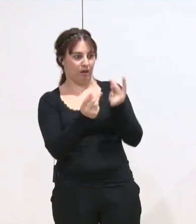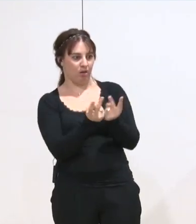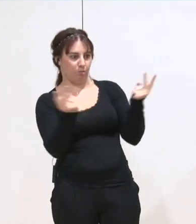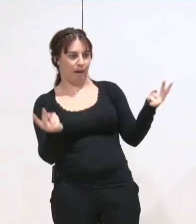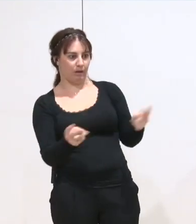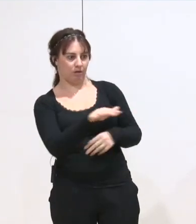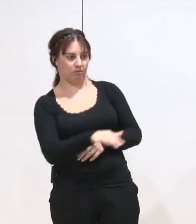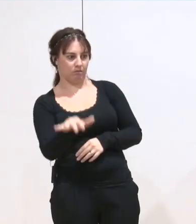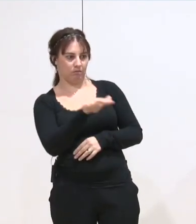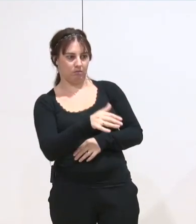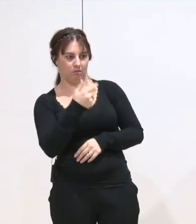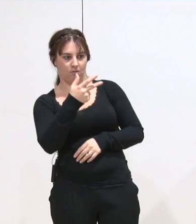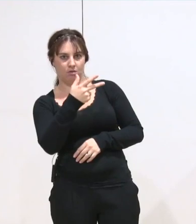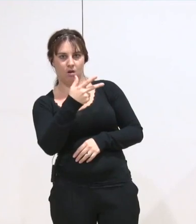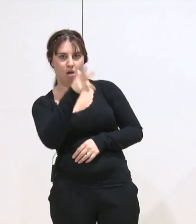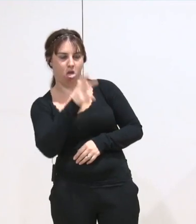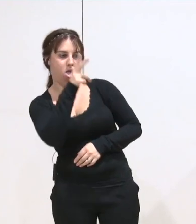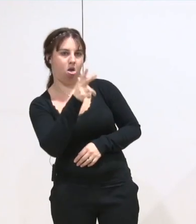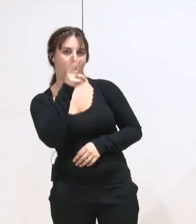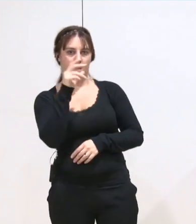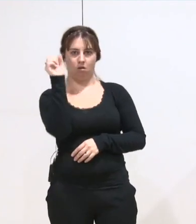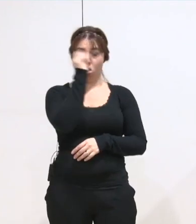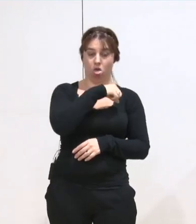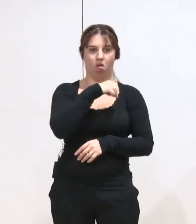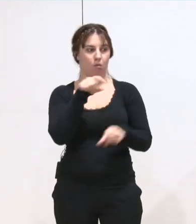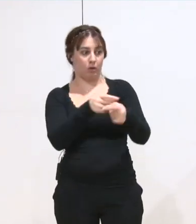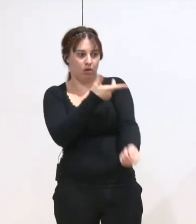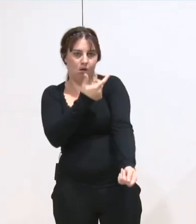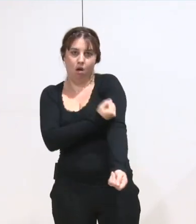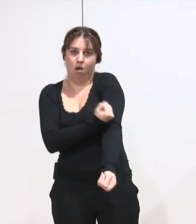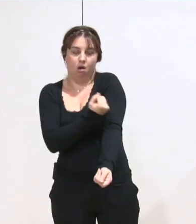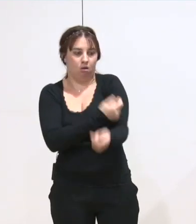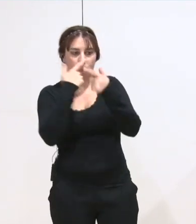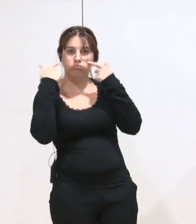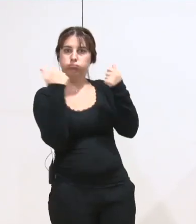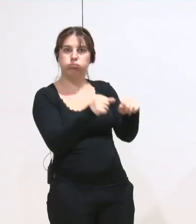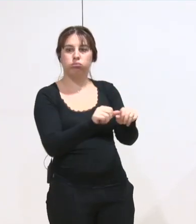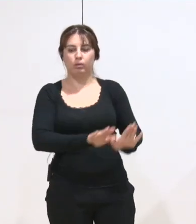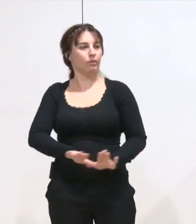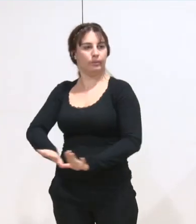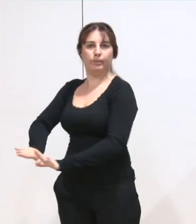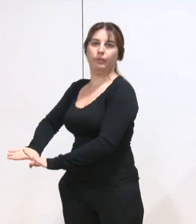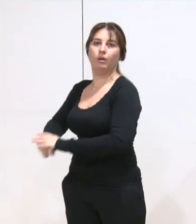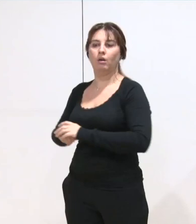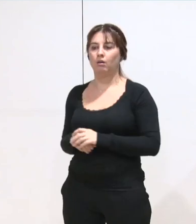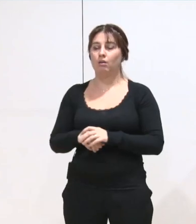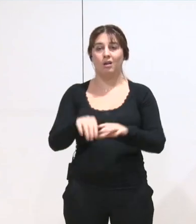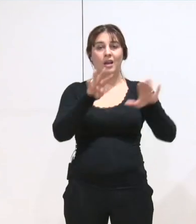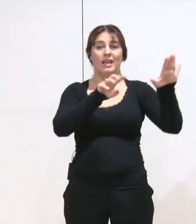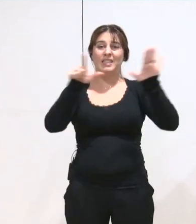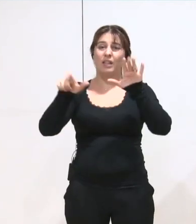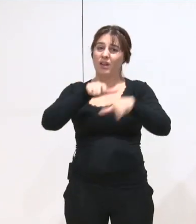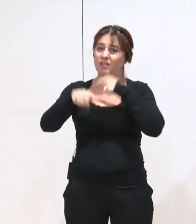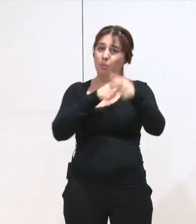avinées. Mais même cela, la simple tranquillité publique, une police municipale aux effectifs insuffisants, 97